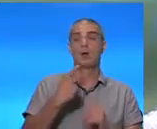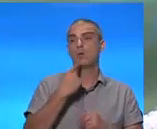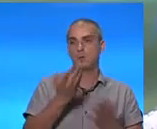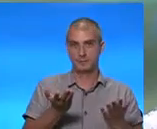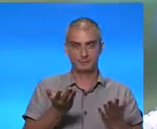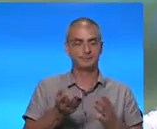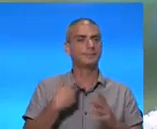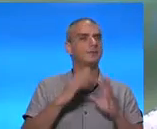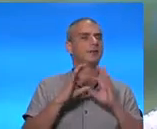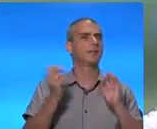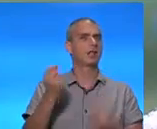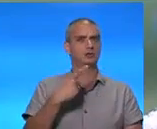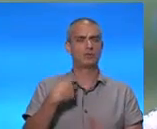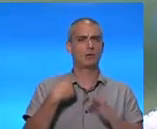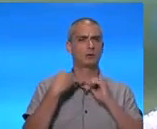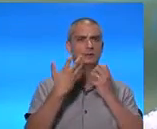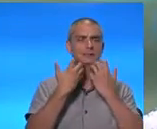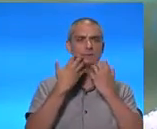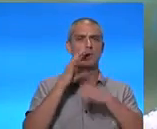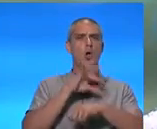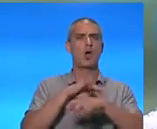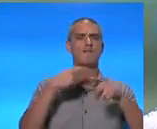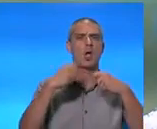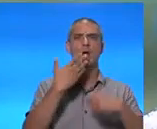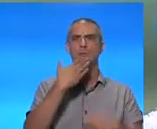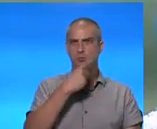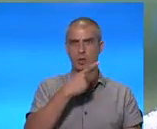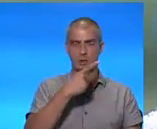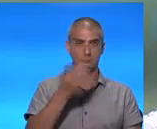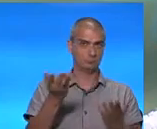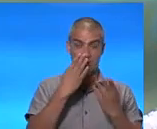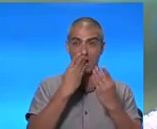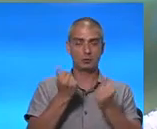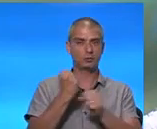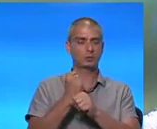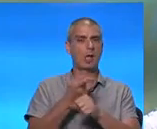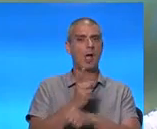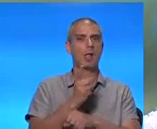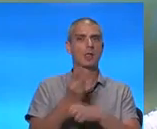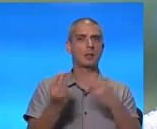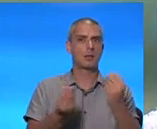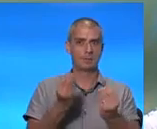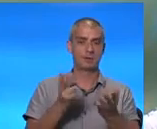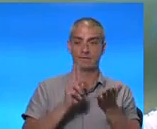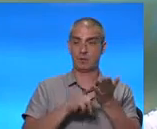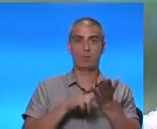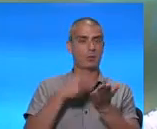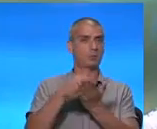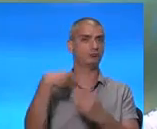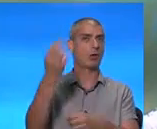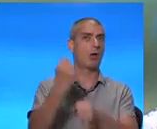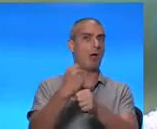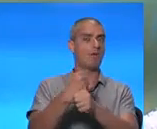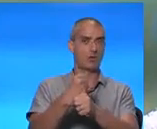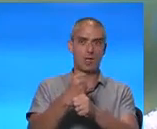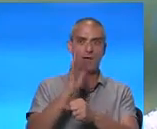תחילת השבוע הבאנו סיפורו של רופא אור מירושלים זה חשוד בהטרדה מינית וקופת חולים ממשיכה להשיק אותו